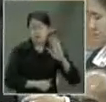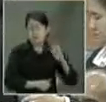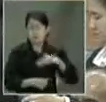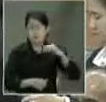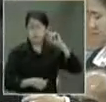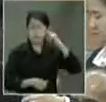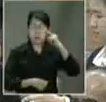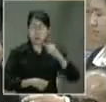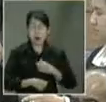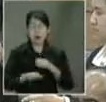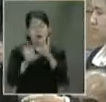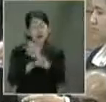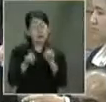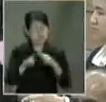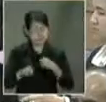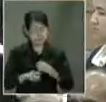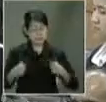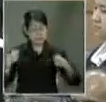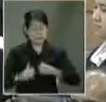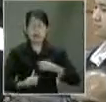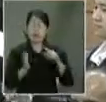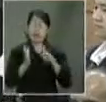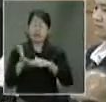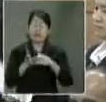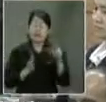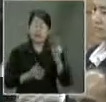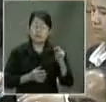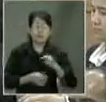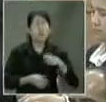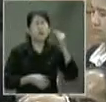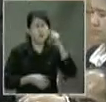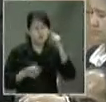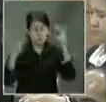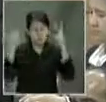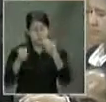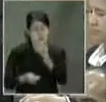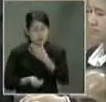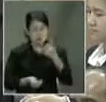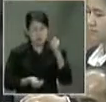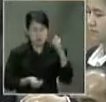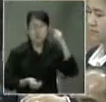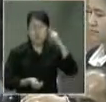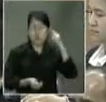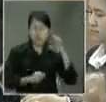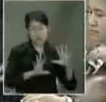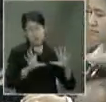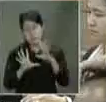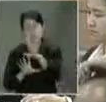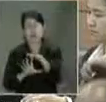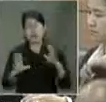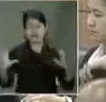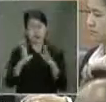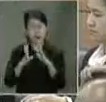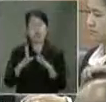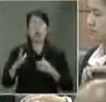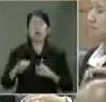างเสื้อสีน้ำเงินนายกอภิสิทธิ์รู้เห็นเป็นใจแน่นอนครับไปทำร้ายคนเสื้อ